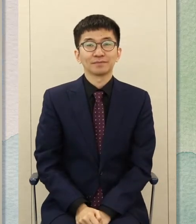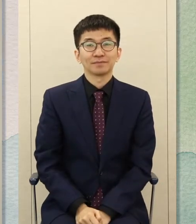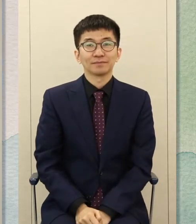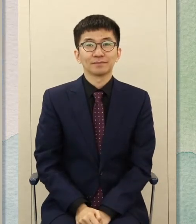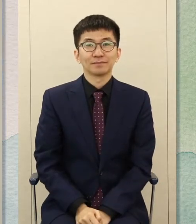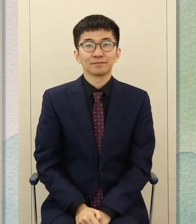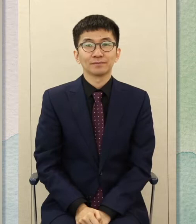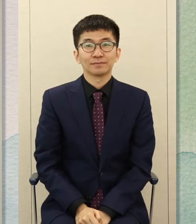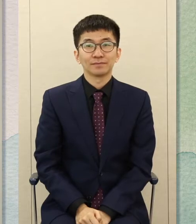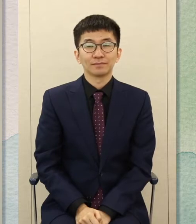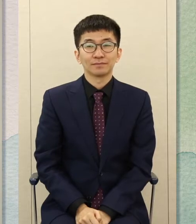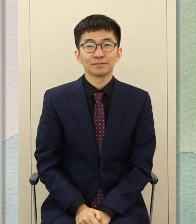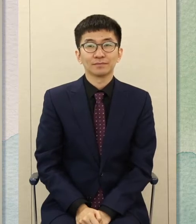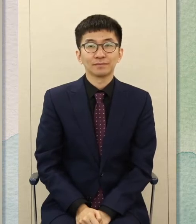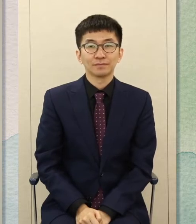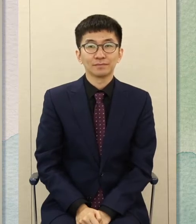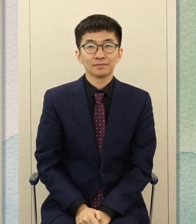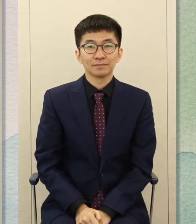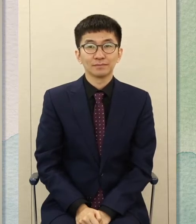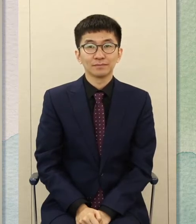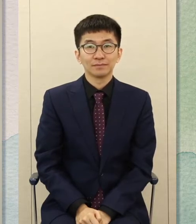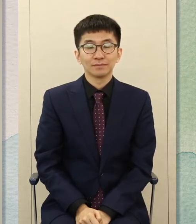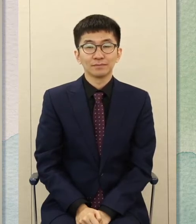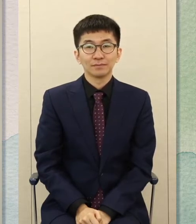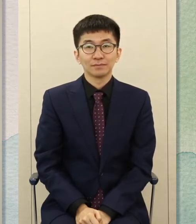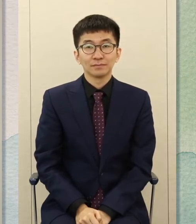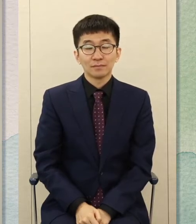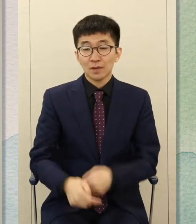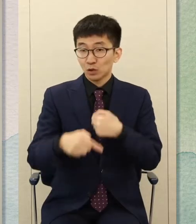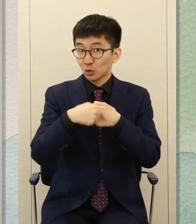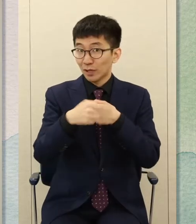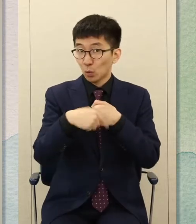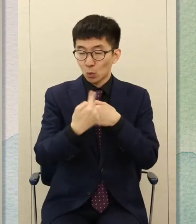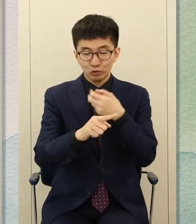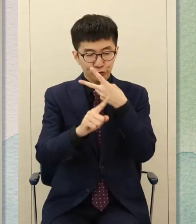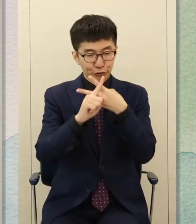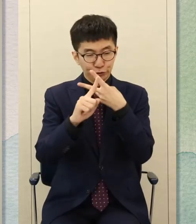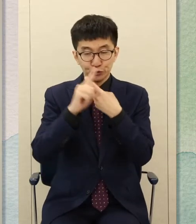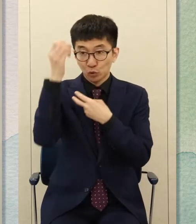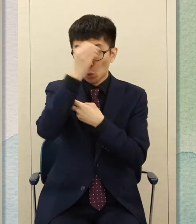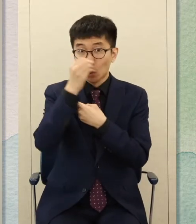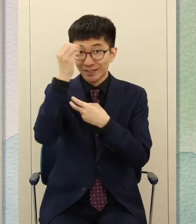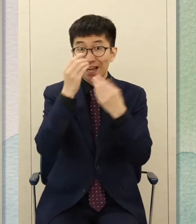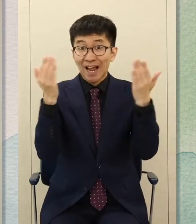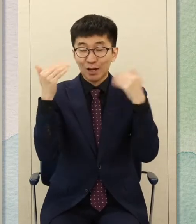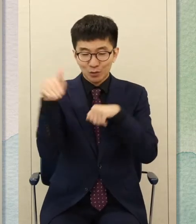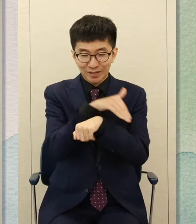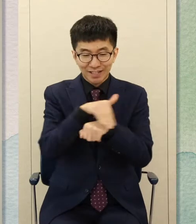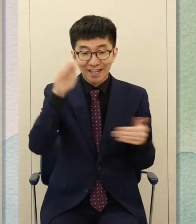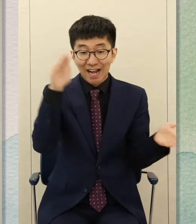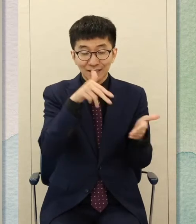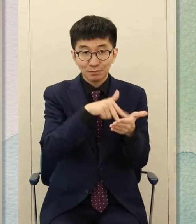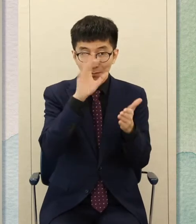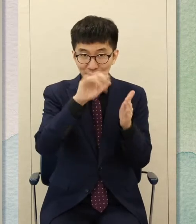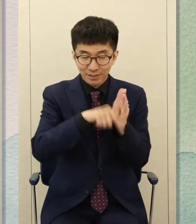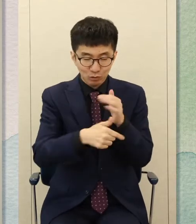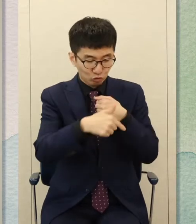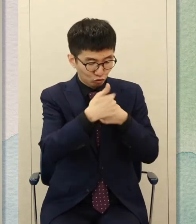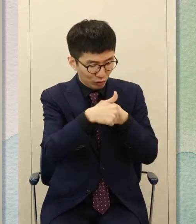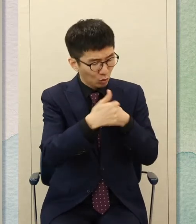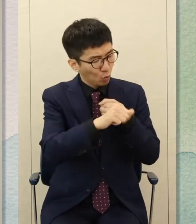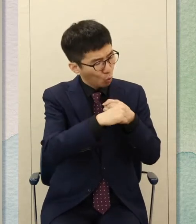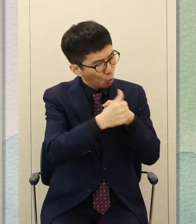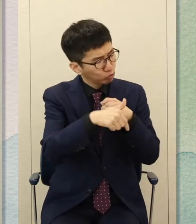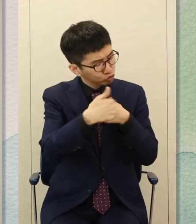데이터상으로 제일 중요한 부분 중에 하나가 어떤 거냐면, 초등학교, 중학교, 고등학교 이렇게 살펴보면요, 초등학교 6학년을 기점,